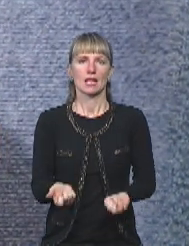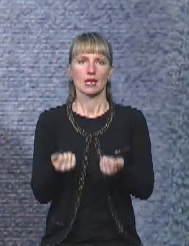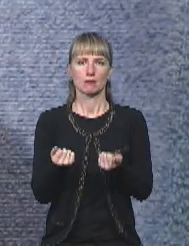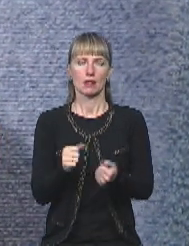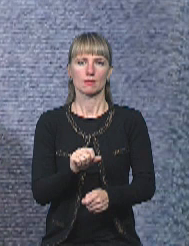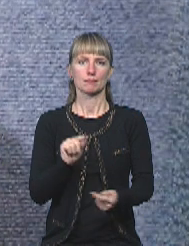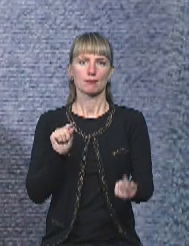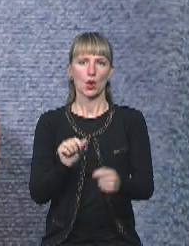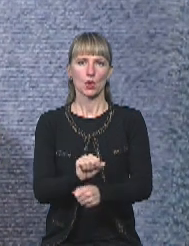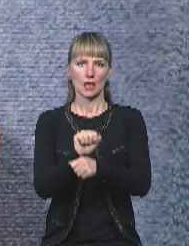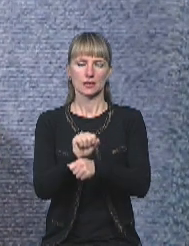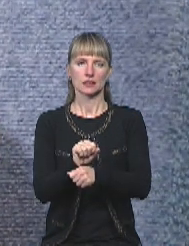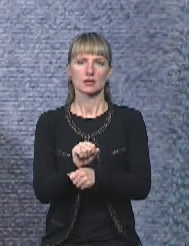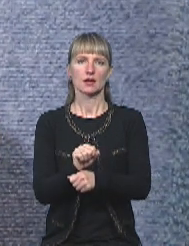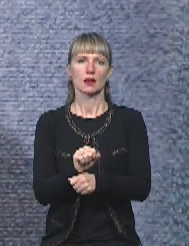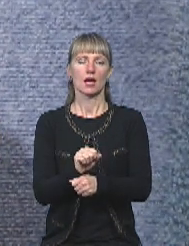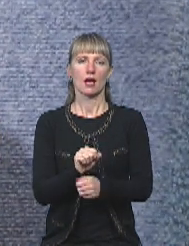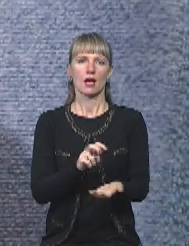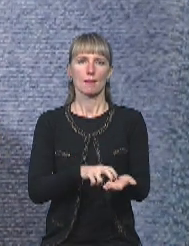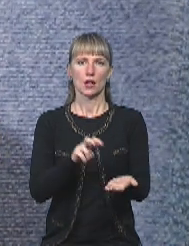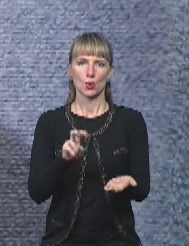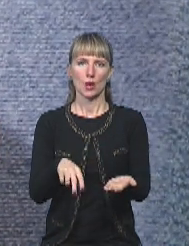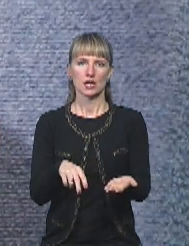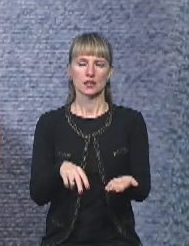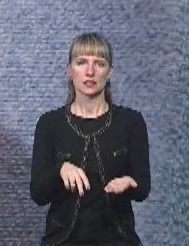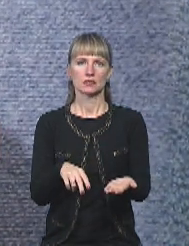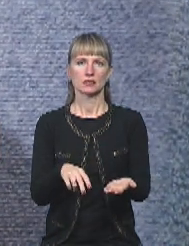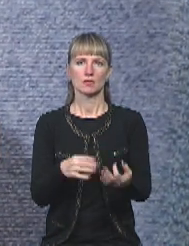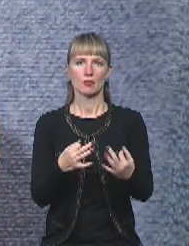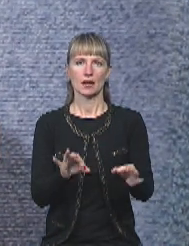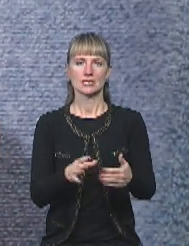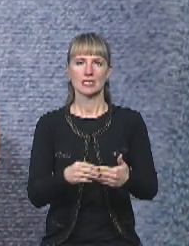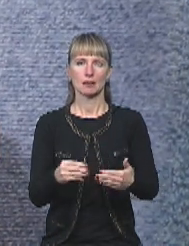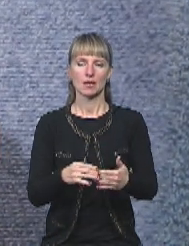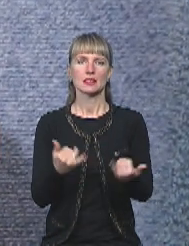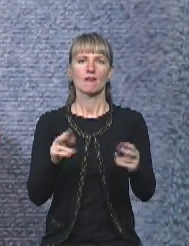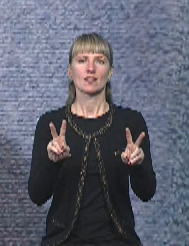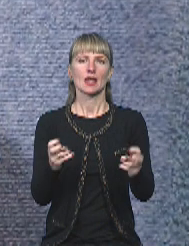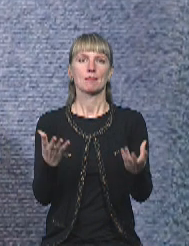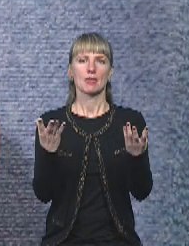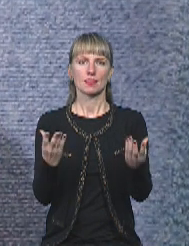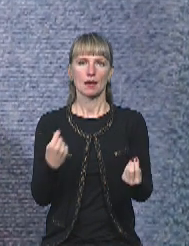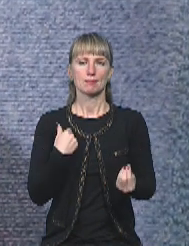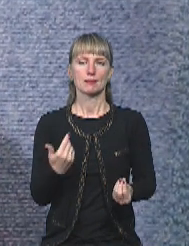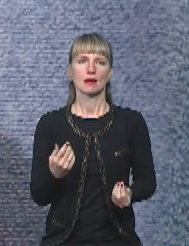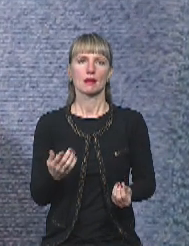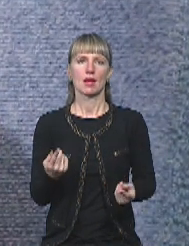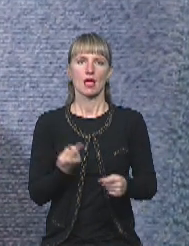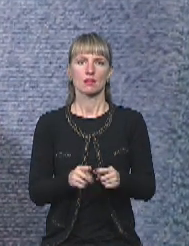акцію протесту спротив капітуляції. І сьогодні в темі дня ми піднімаємо цю тему,